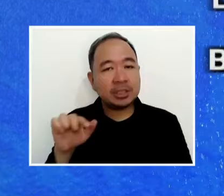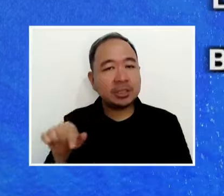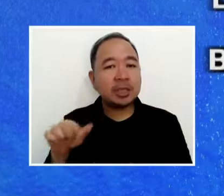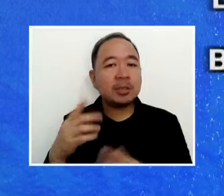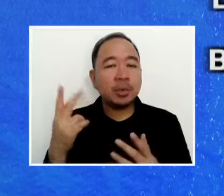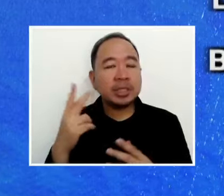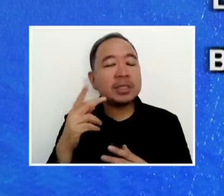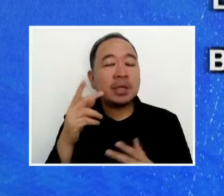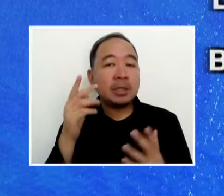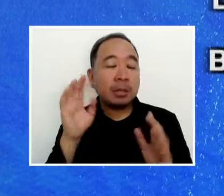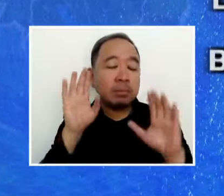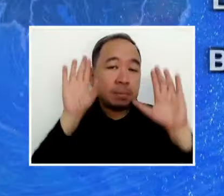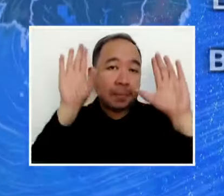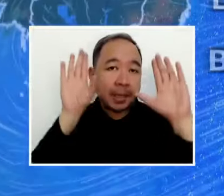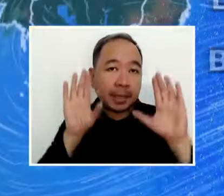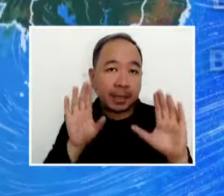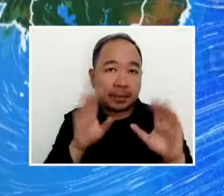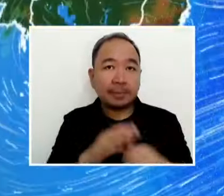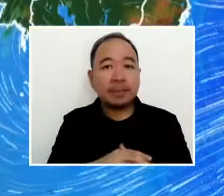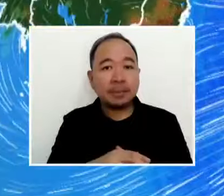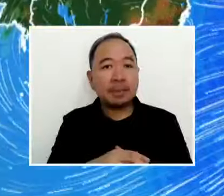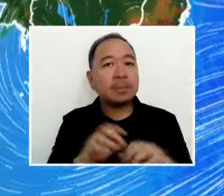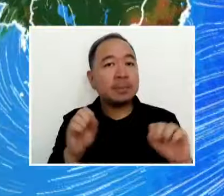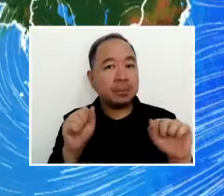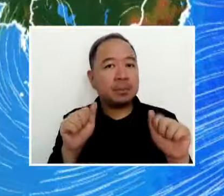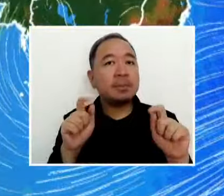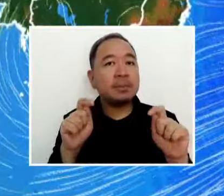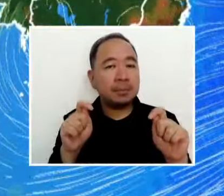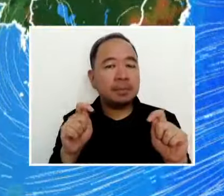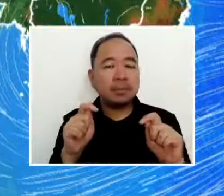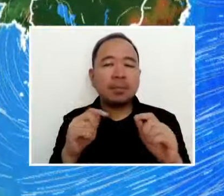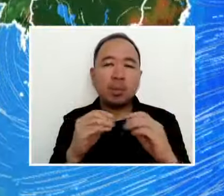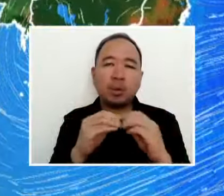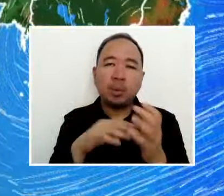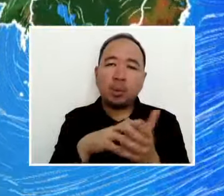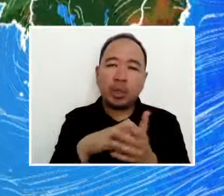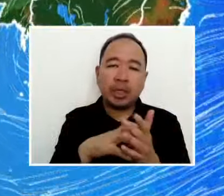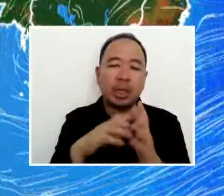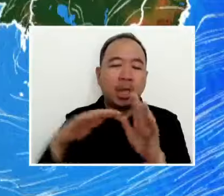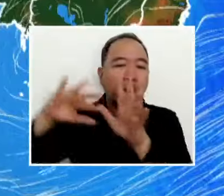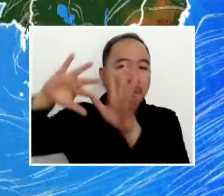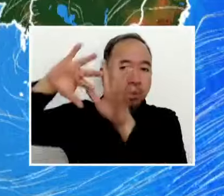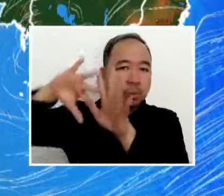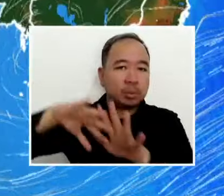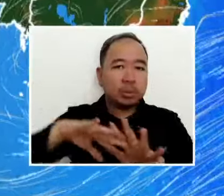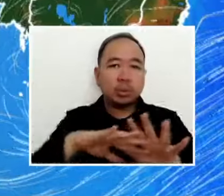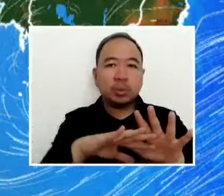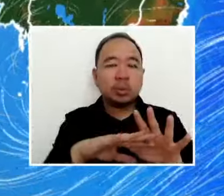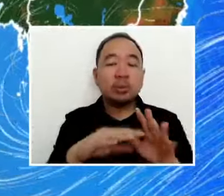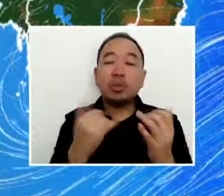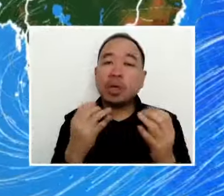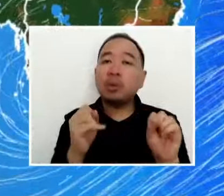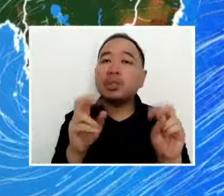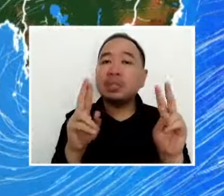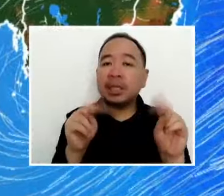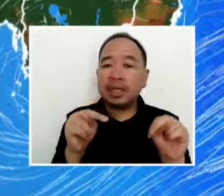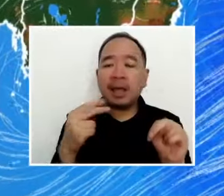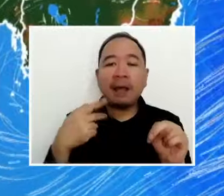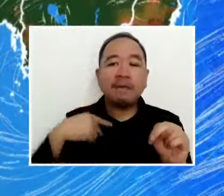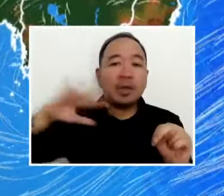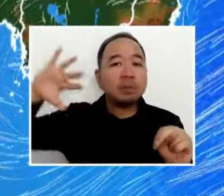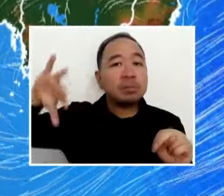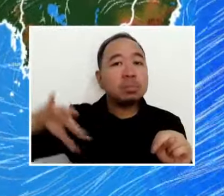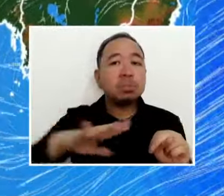Trinidad, Benguet. Sabado po aatras pa at hihina ang amihan pahilaga, kaya pagsapit po ng Linggo, ang mainit na easterly sa magadala